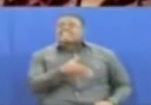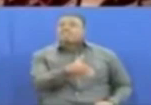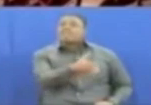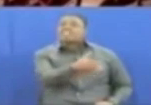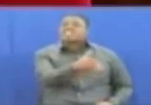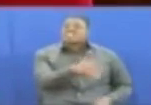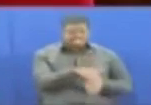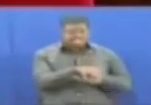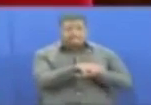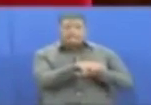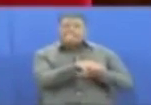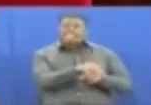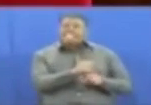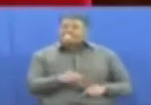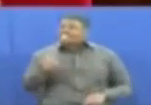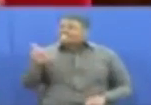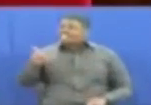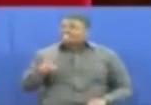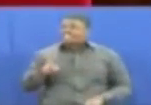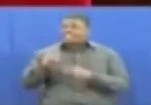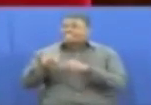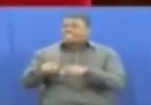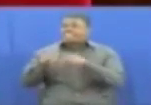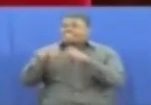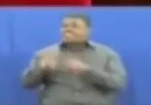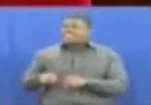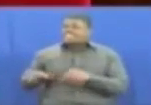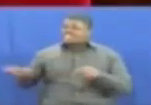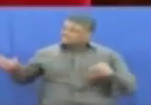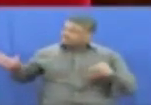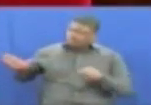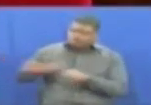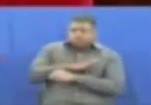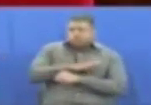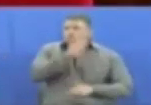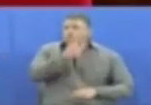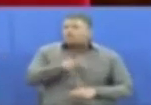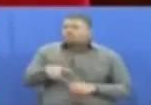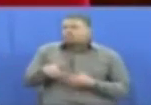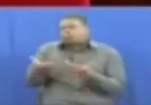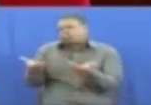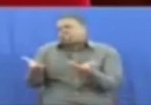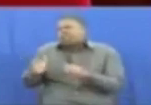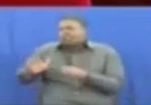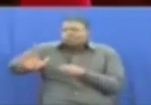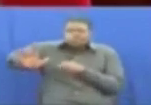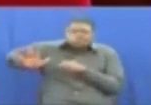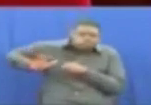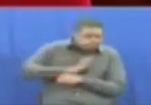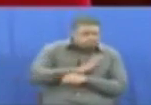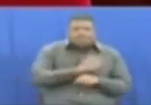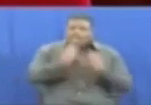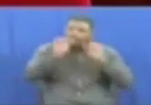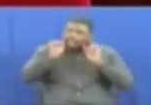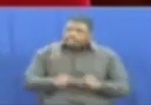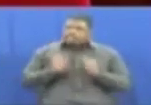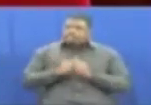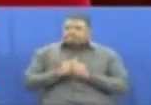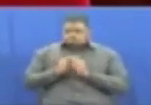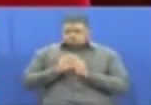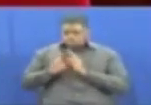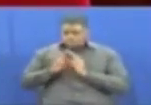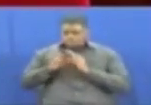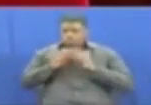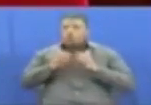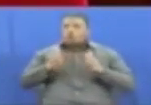feri watu wamejazana hivi hapa, unasemaje mnapona katika tatizo kama hili kwa ugonjwa aina hii? Kwa hiyo ni mambo ambayo lazima tujadili kiwazi kama